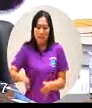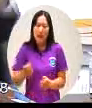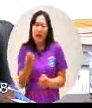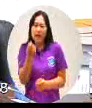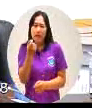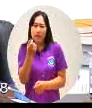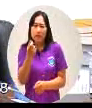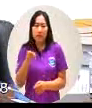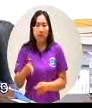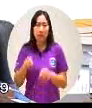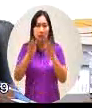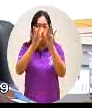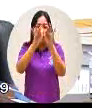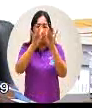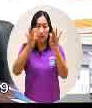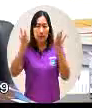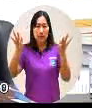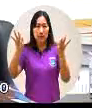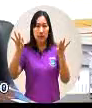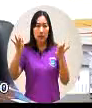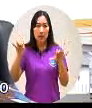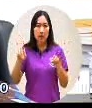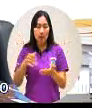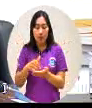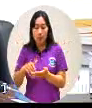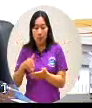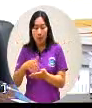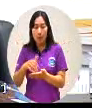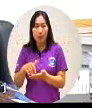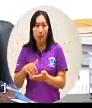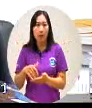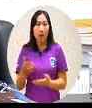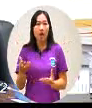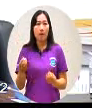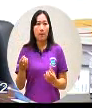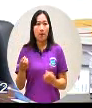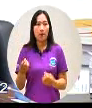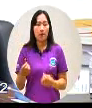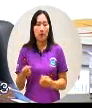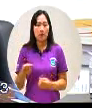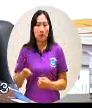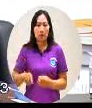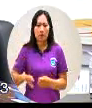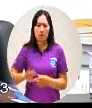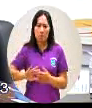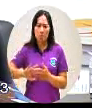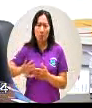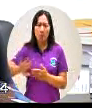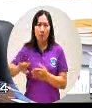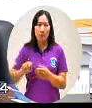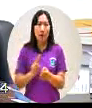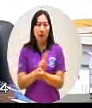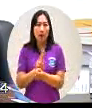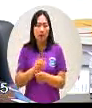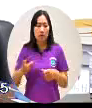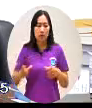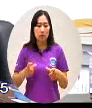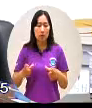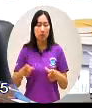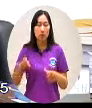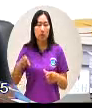嘛无甲算落。所以讲，若要全部清查吼，别个乡镇咱茫讲啦，你们的工业区100%违